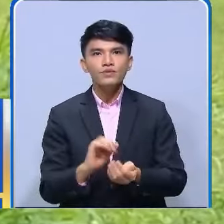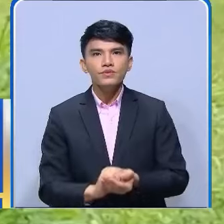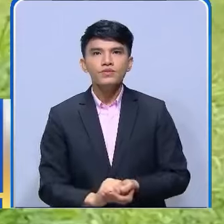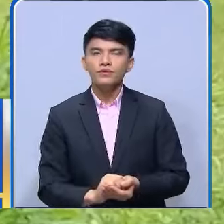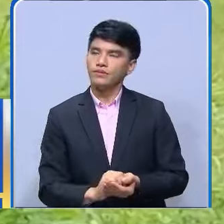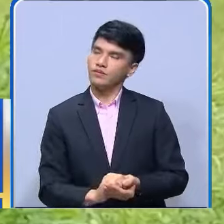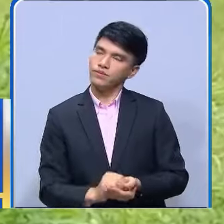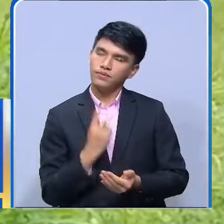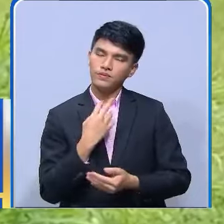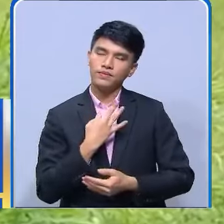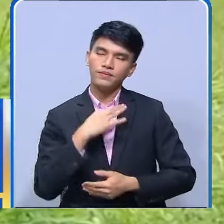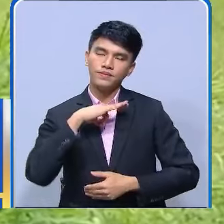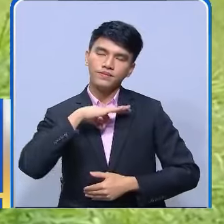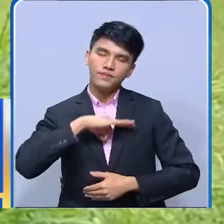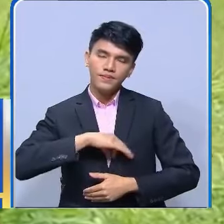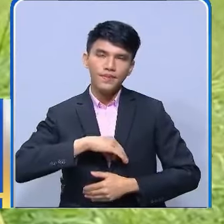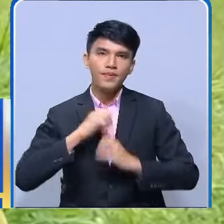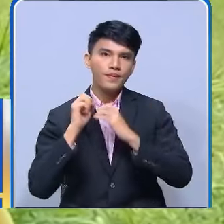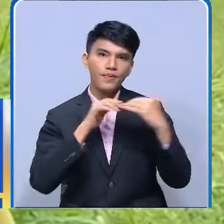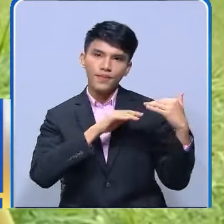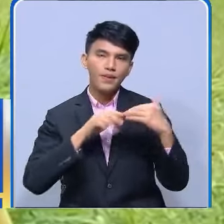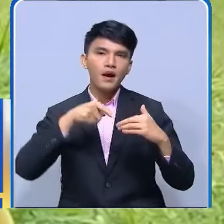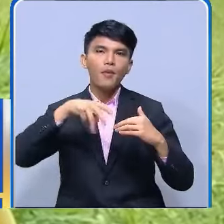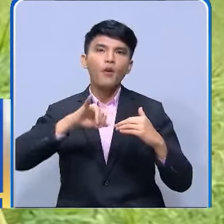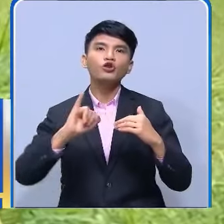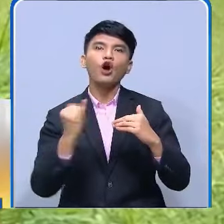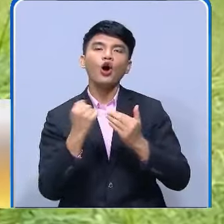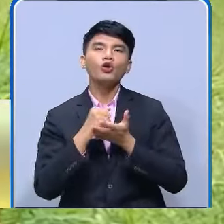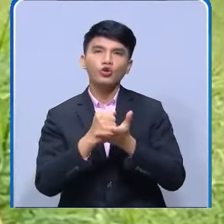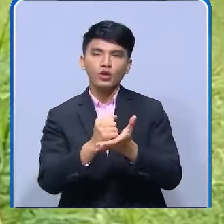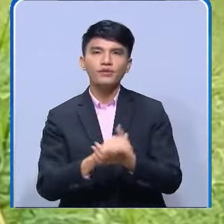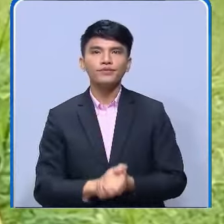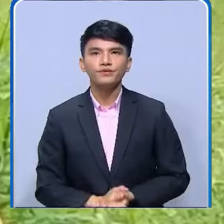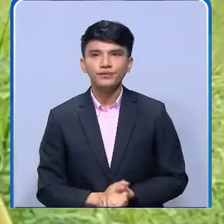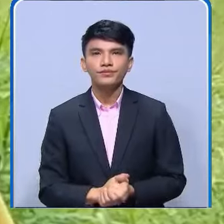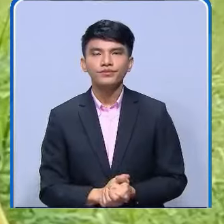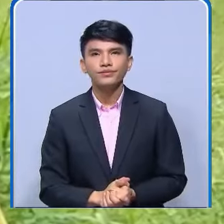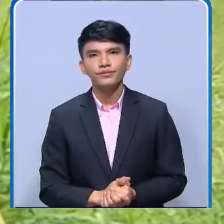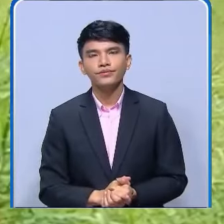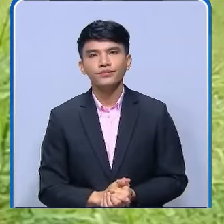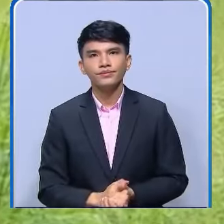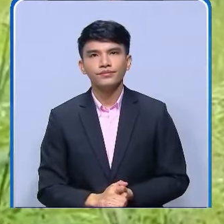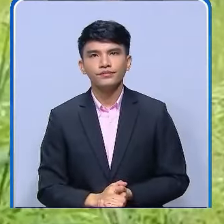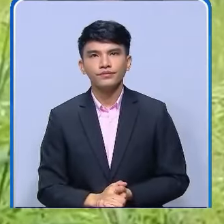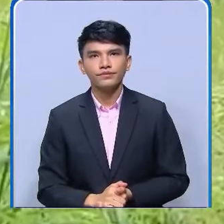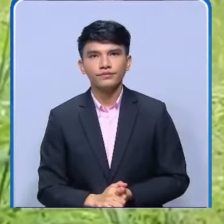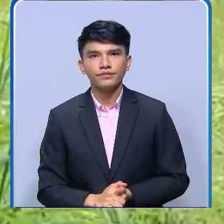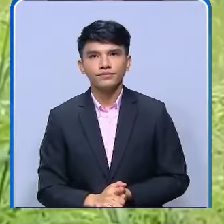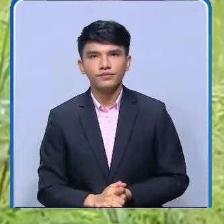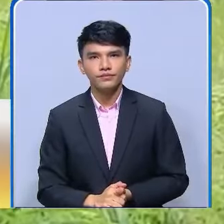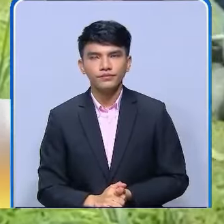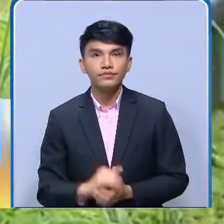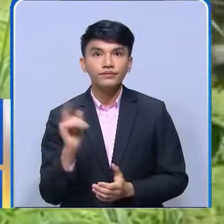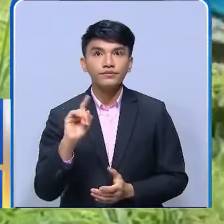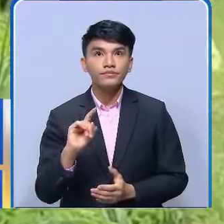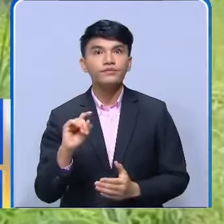ทือนใจมากเลยค่ะจึงประสานพม.จังหวัดเข้าช่วยเหลือกันต่อไปนะคะ อบต.ได้รับแจ้งปุ๊บก็ได้ลงมาพื้นที่ก็สะเทือนใจมากค่ะเพราะว่า